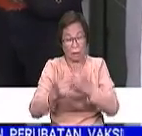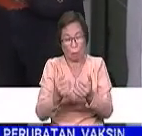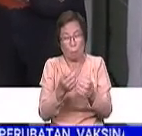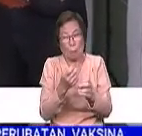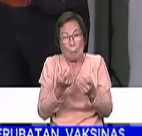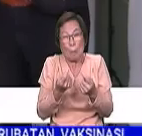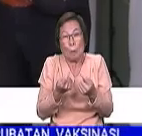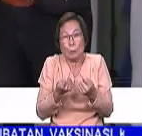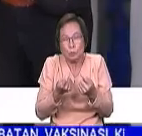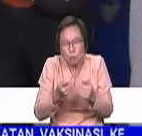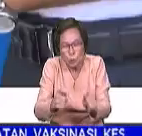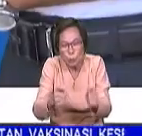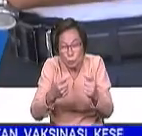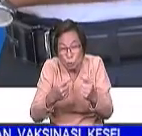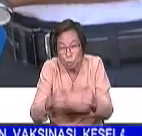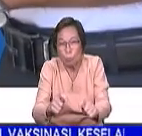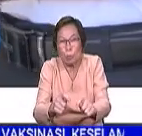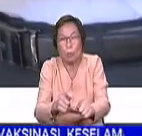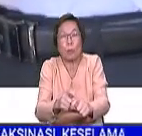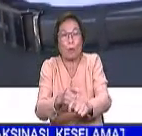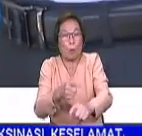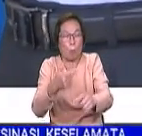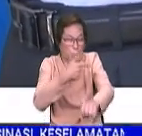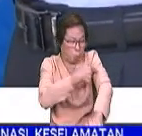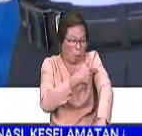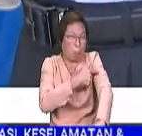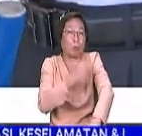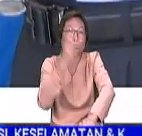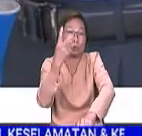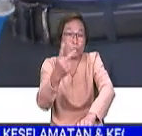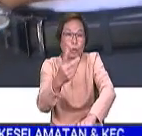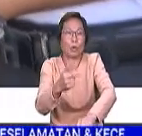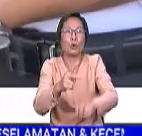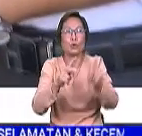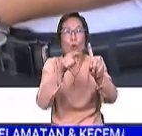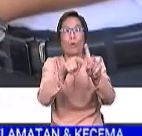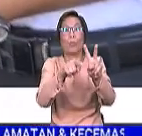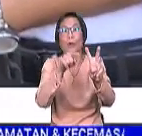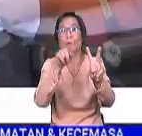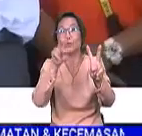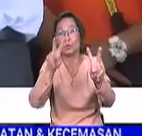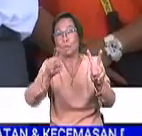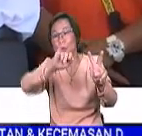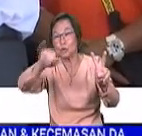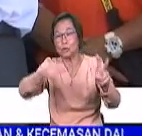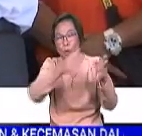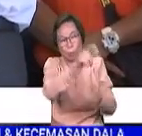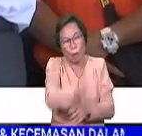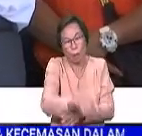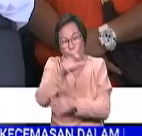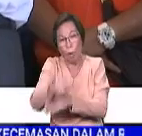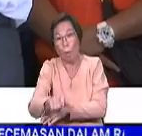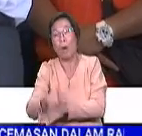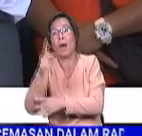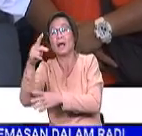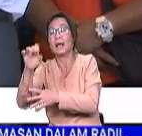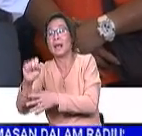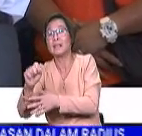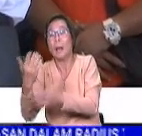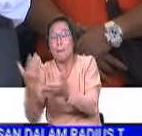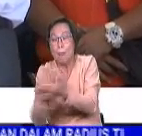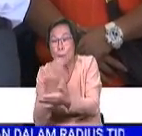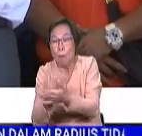berusaha memberikan vaksin lengkap kepada 20-an 2 juta penduduk yang layak agar cash baru dapat